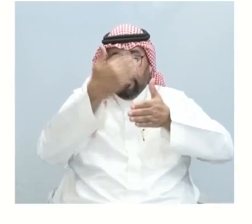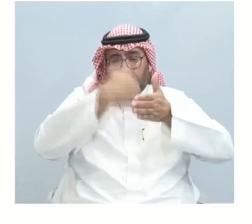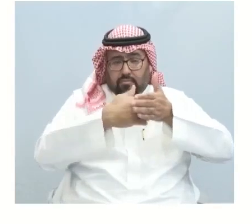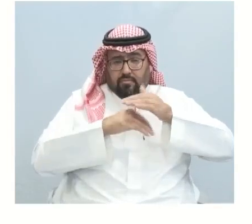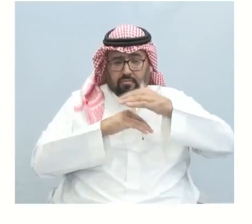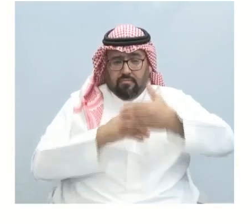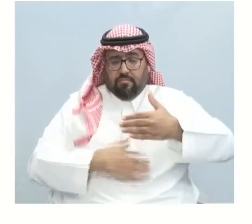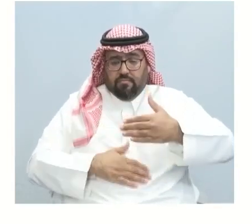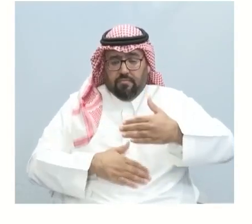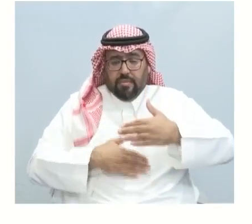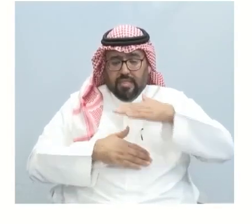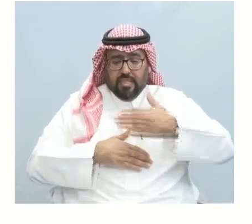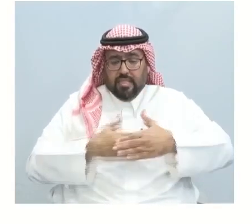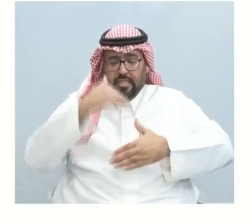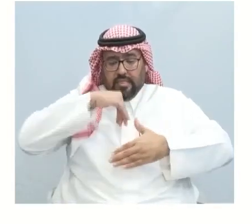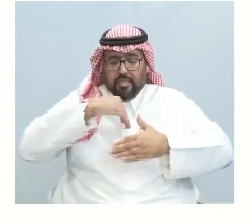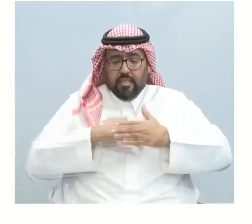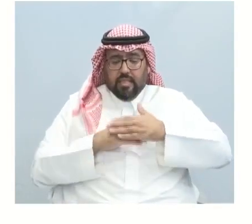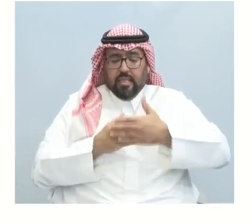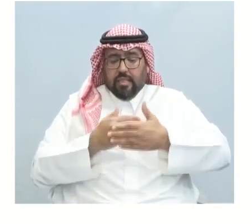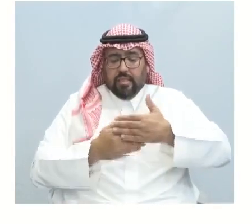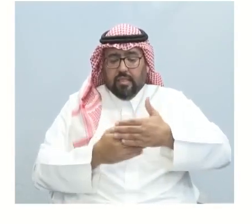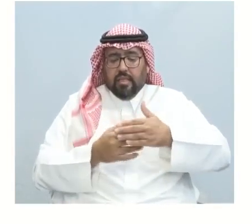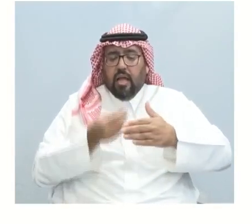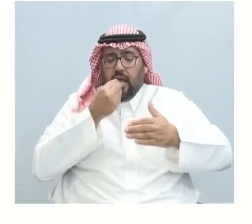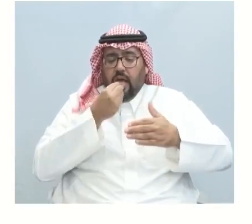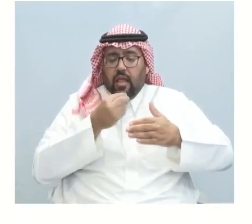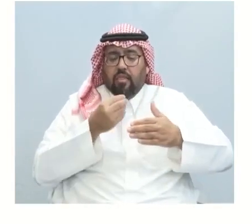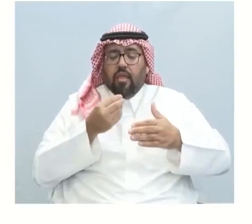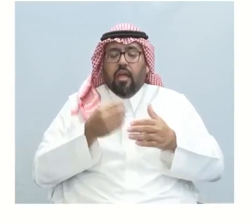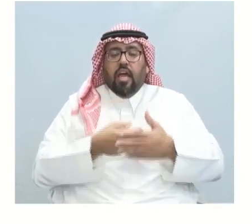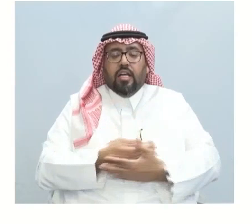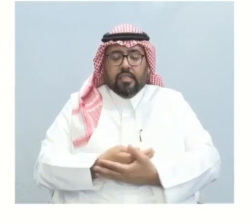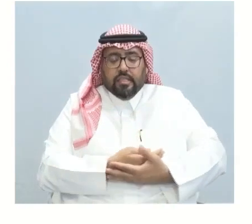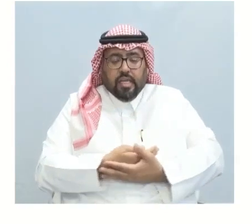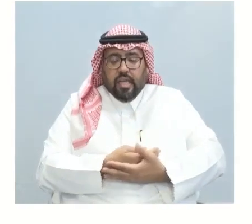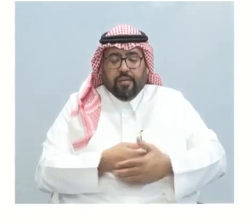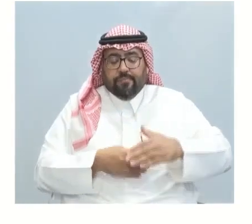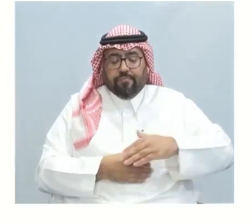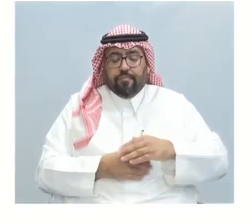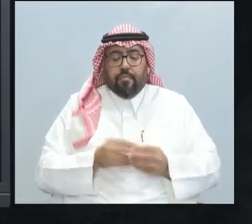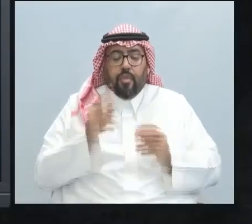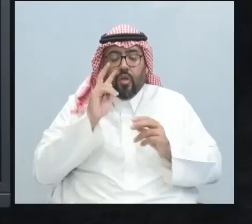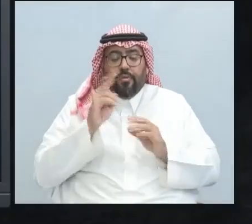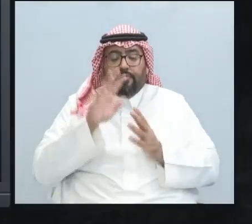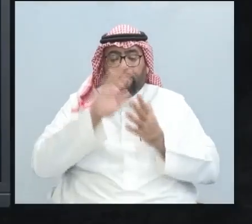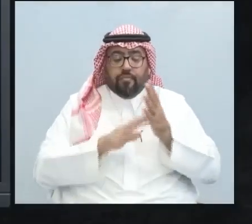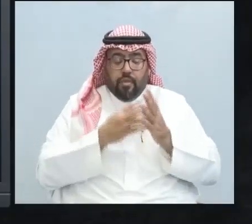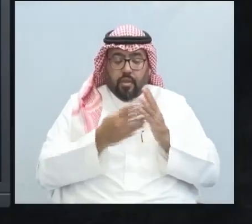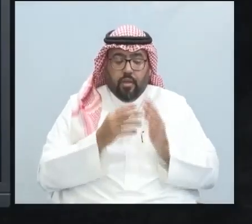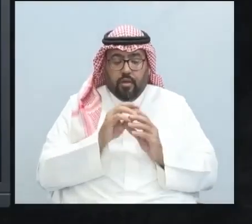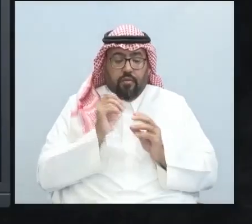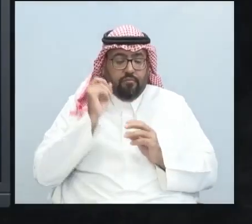افراز سوائل غنيه بالمواد المغذيه للجنين واستعرضنا معكم هذا الجدول ولعلنا ابرز ان كل جزء من هذا الجدول يبين